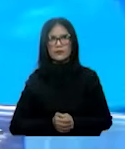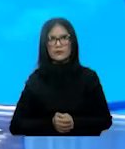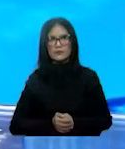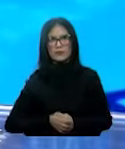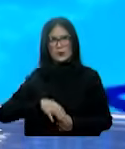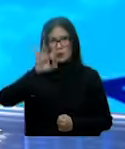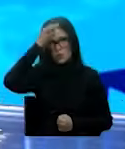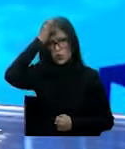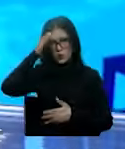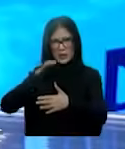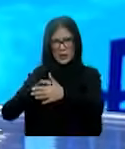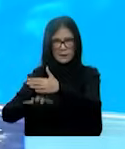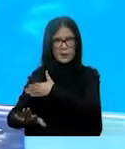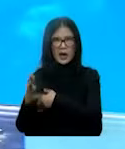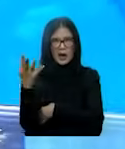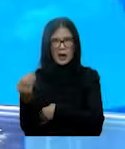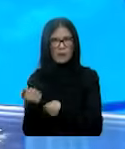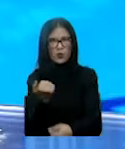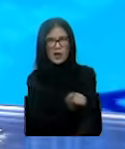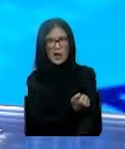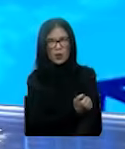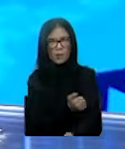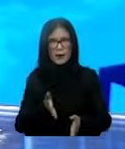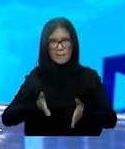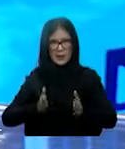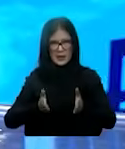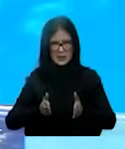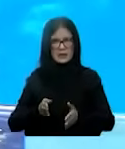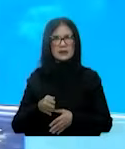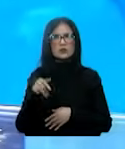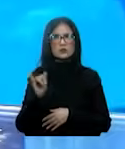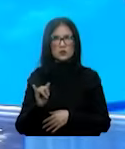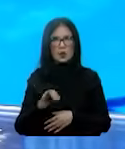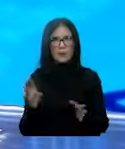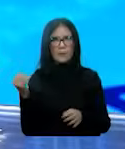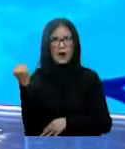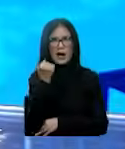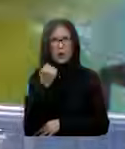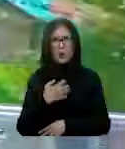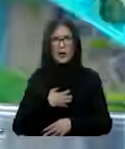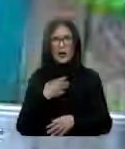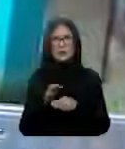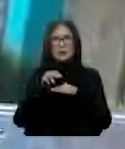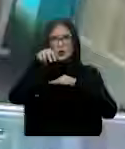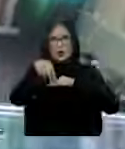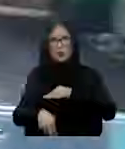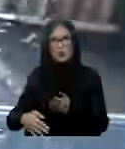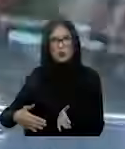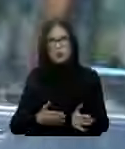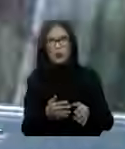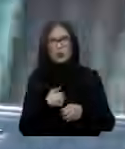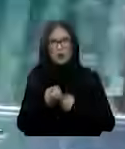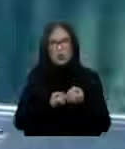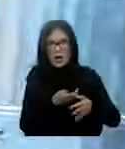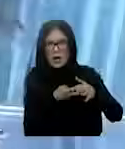Pemirsa, polisi menggerebek kampung narkoba di Medan Sunggal, Kota Medan. Sejumlah pelaku nekat menceburkan diri ke sungai berusaha kabur dari